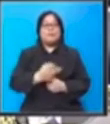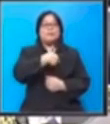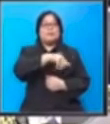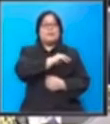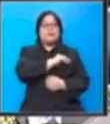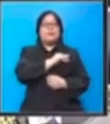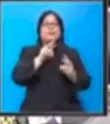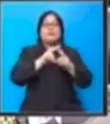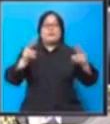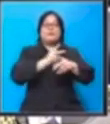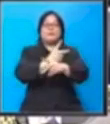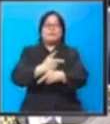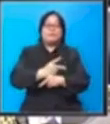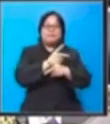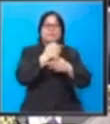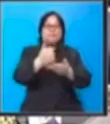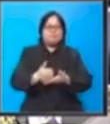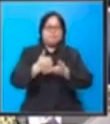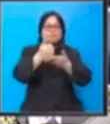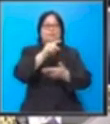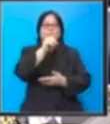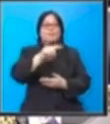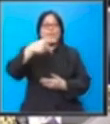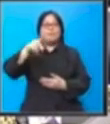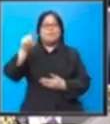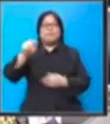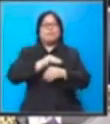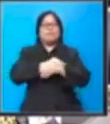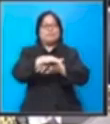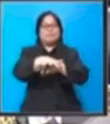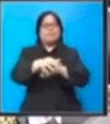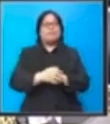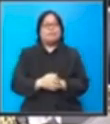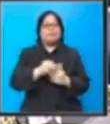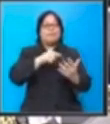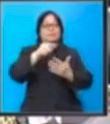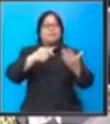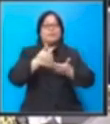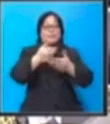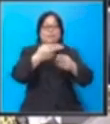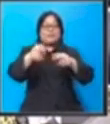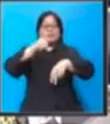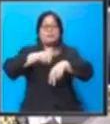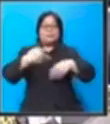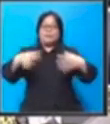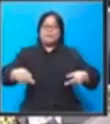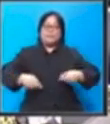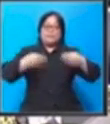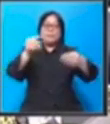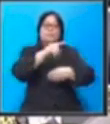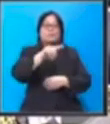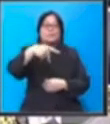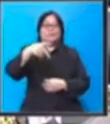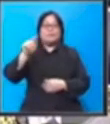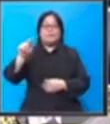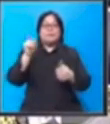Kementerian sangat prihatin dalam membantu ZPT yang terjejas. Antara bantuan jangka pendek yang telah diberikan kepada Zoo Taiping